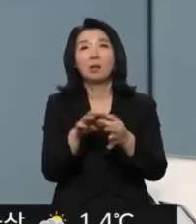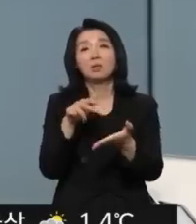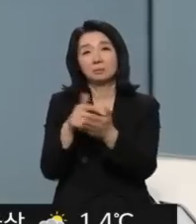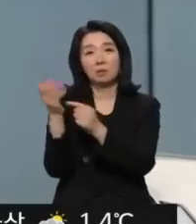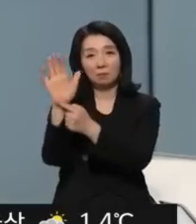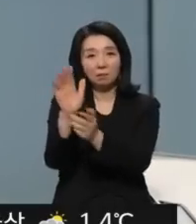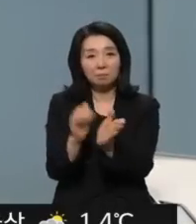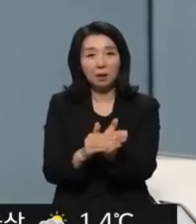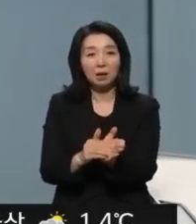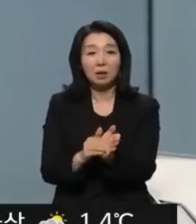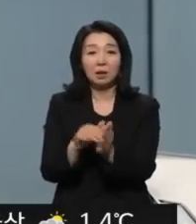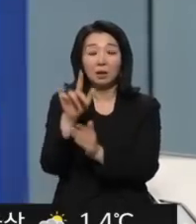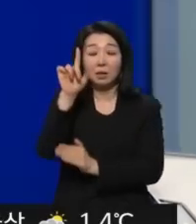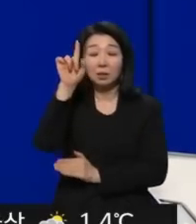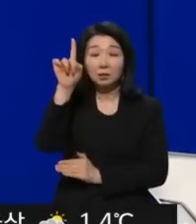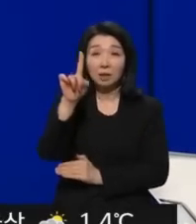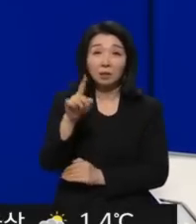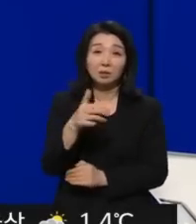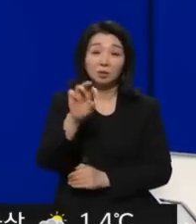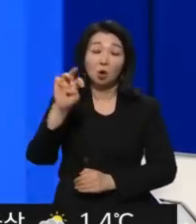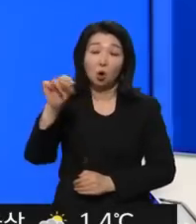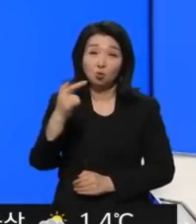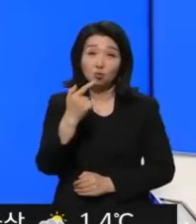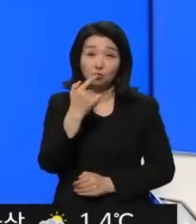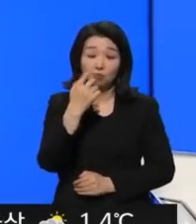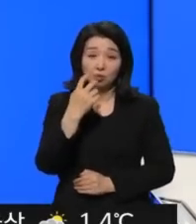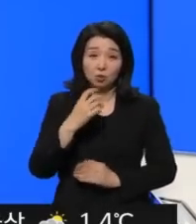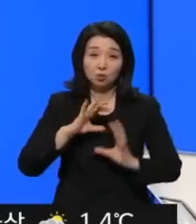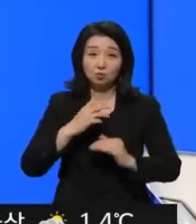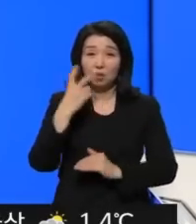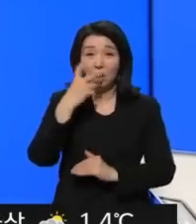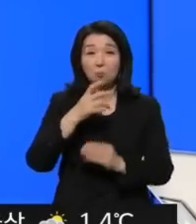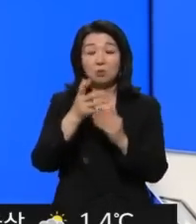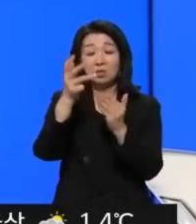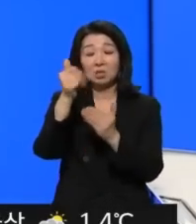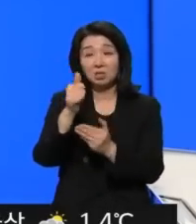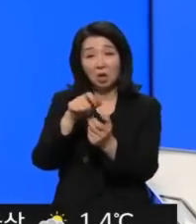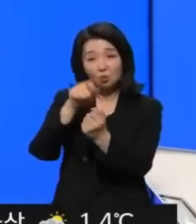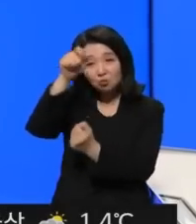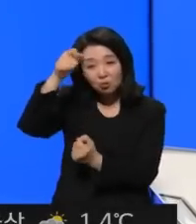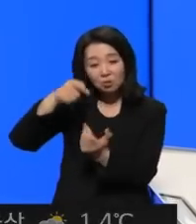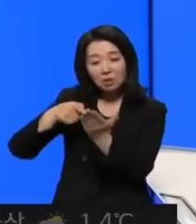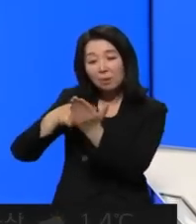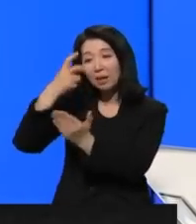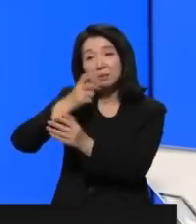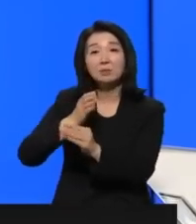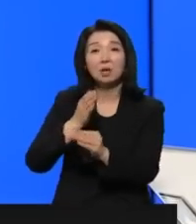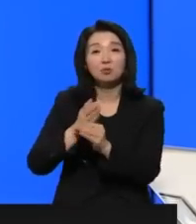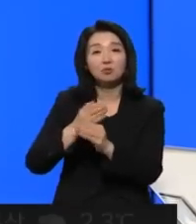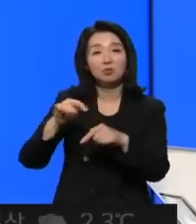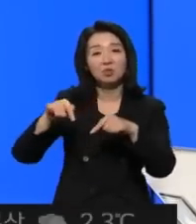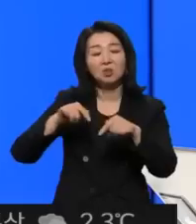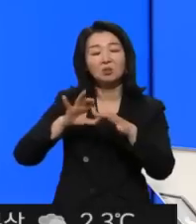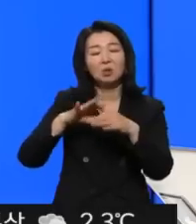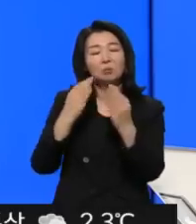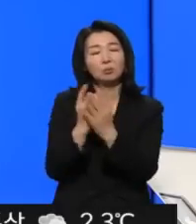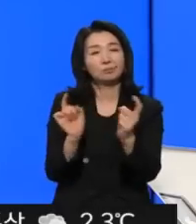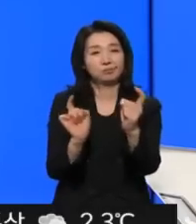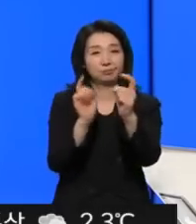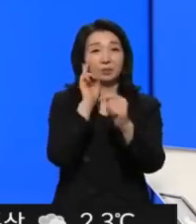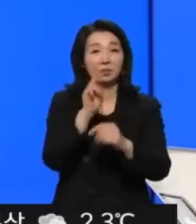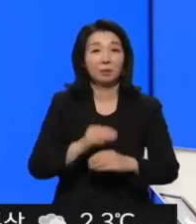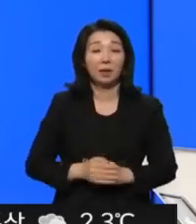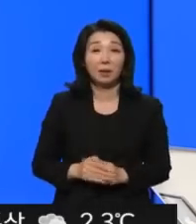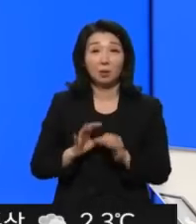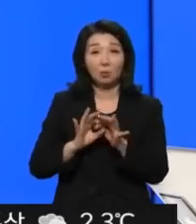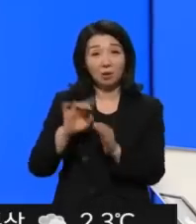냈고 내일 서훈 전 국가안보실장에 대한 구속영장 실질심사가 예정이 돼 있기 때문에 정치권의 공방이 또 가열될 걸로 보입니다.